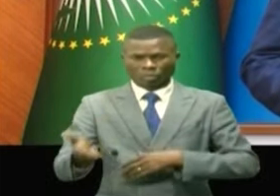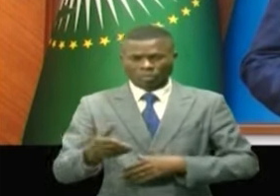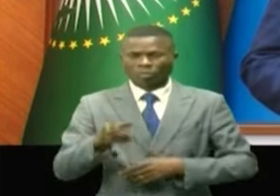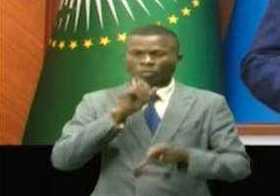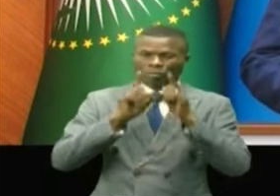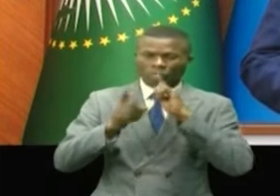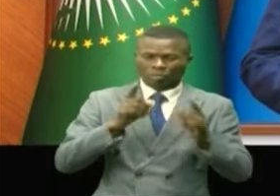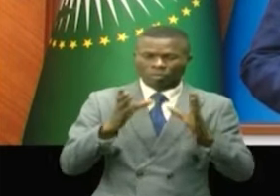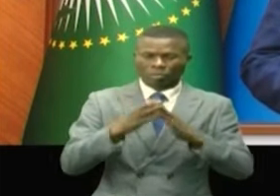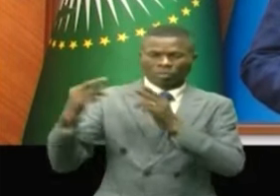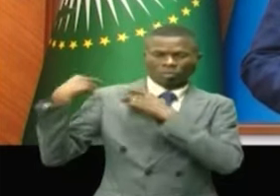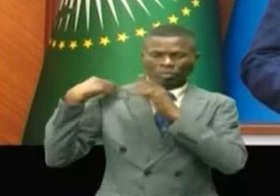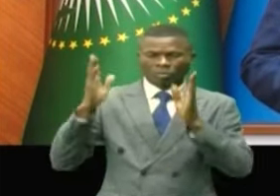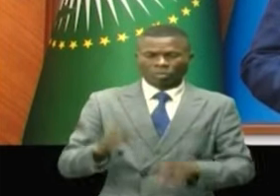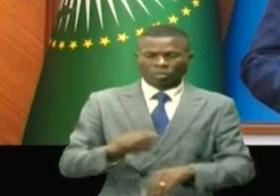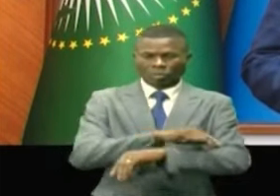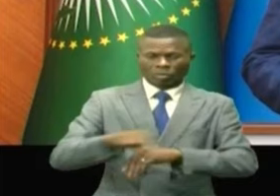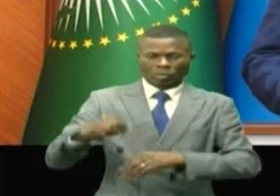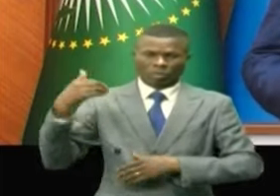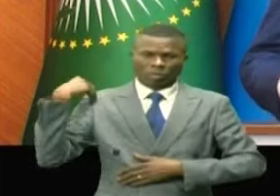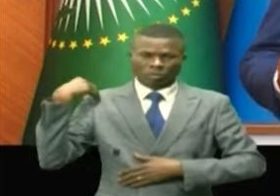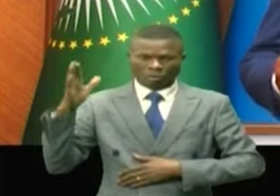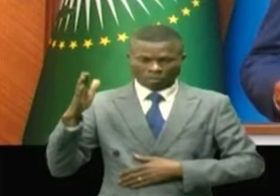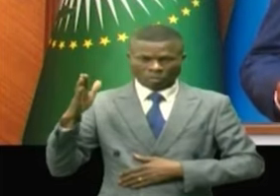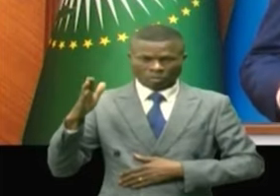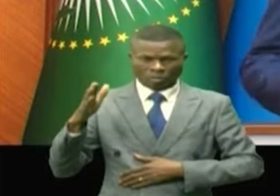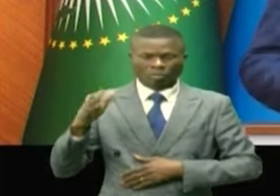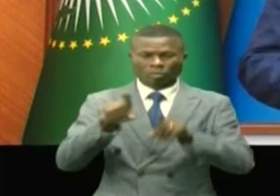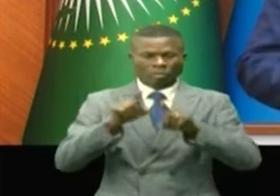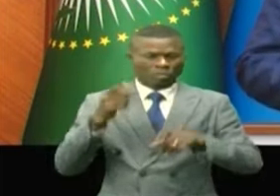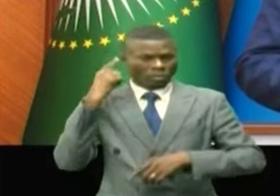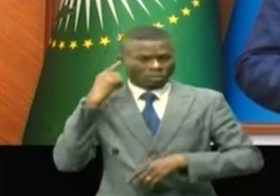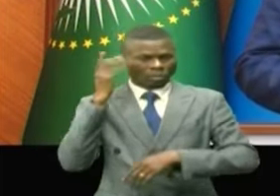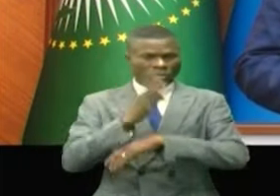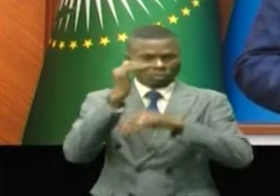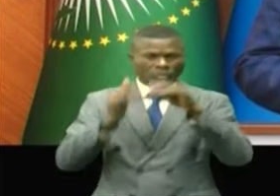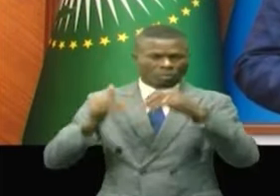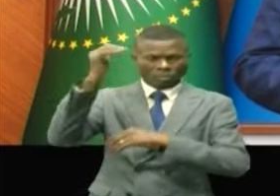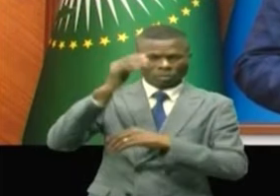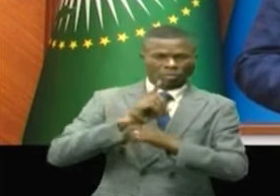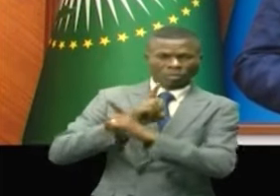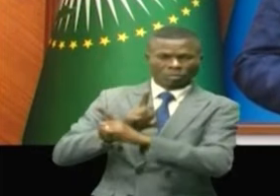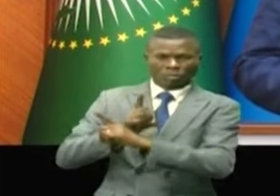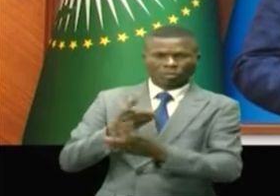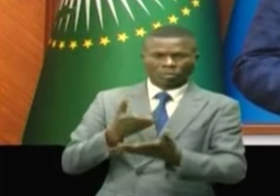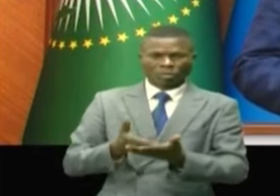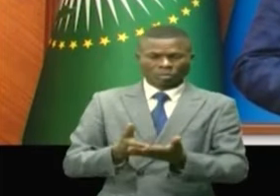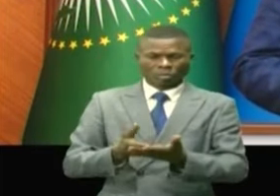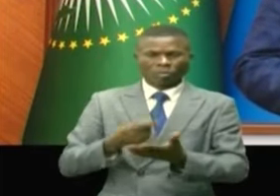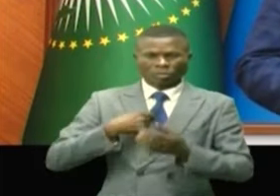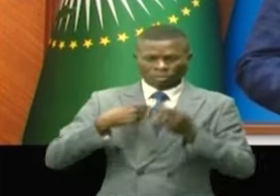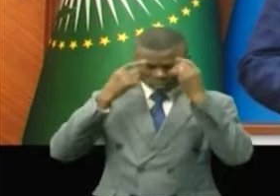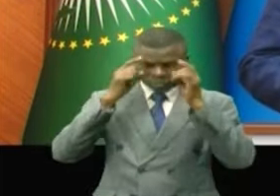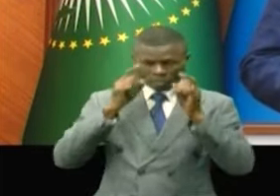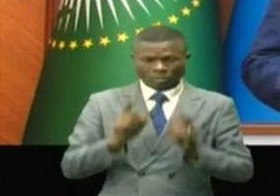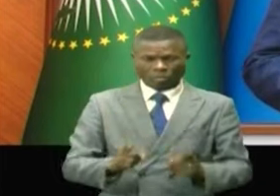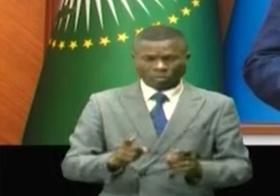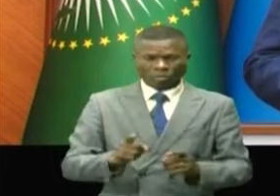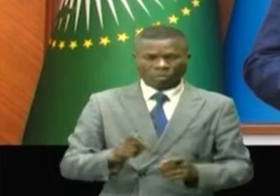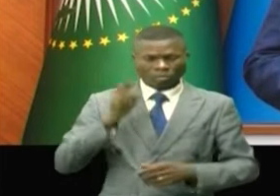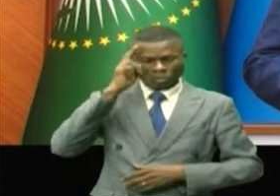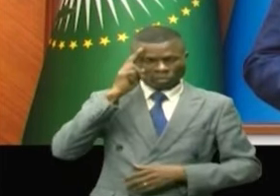échangé avec les responsables des institutions de l'État et entendu le Conseil supérieur de la défense j'ai pris la ferme